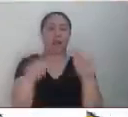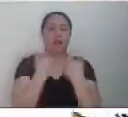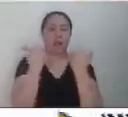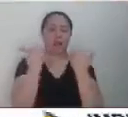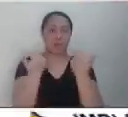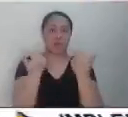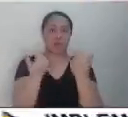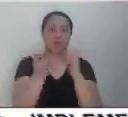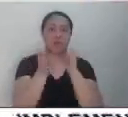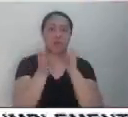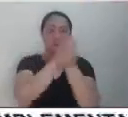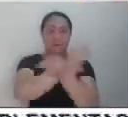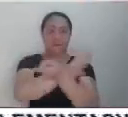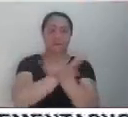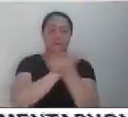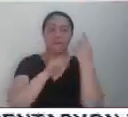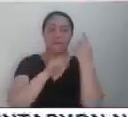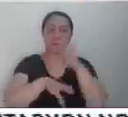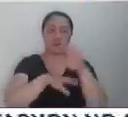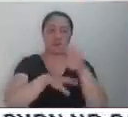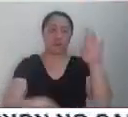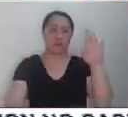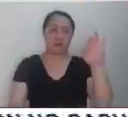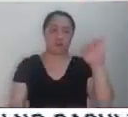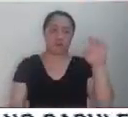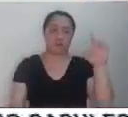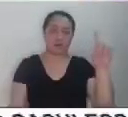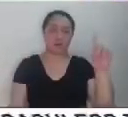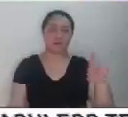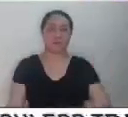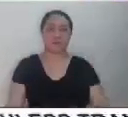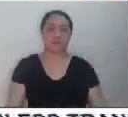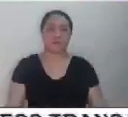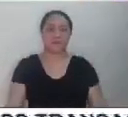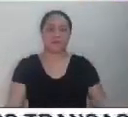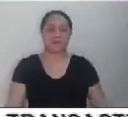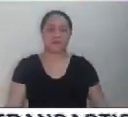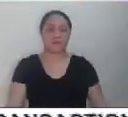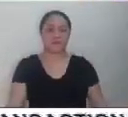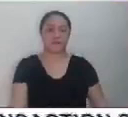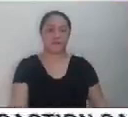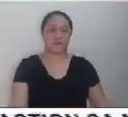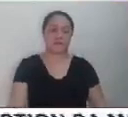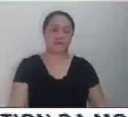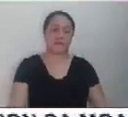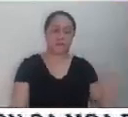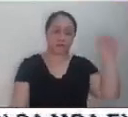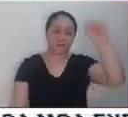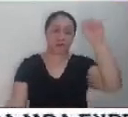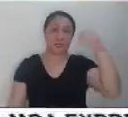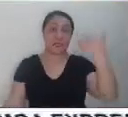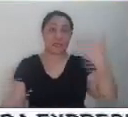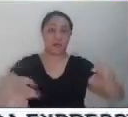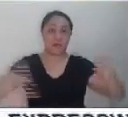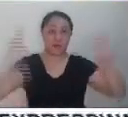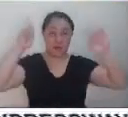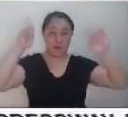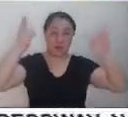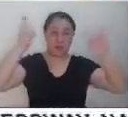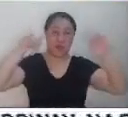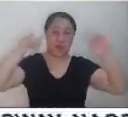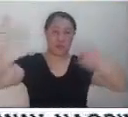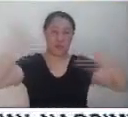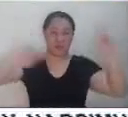yung iba pong mga kababayan natin, ngayon lang po magpapakabit. Notwithstanding na nung August pa tayo nagsimula. Ngayon,